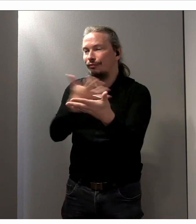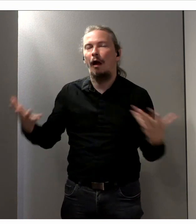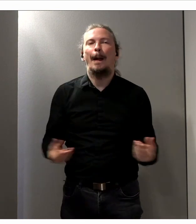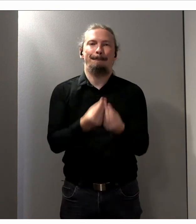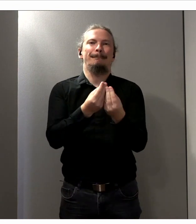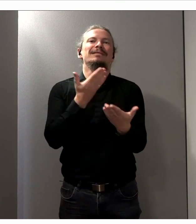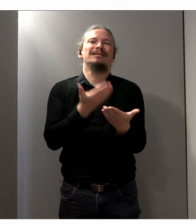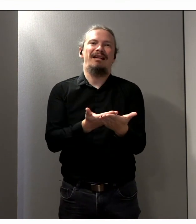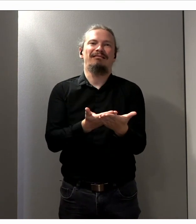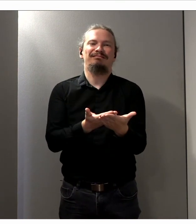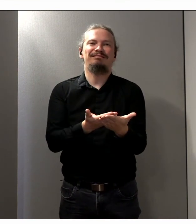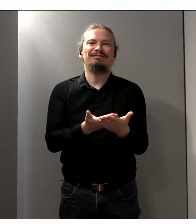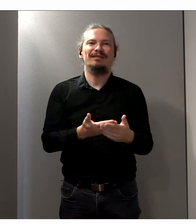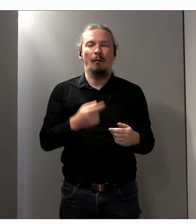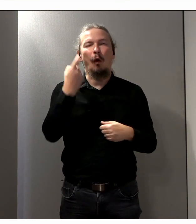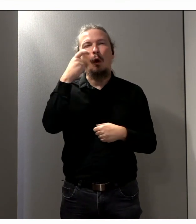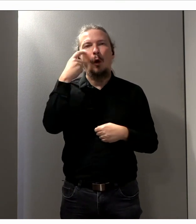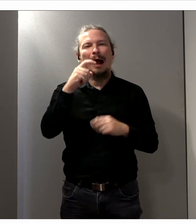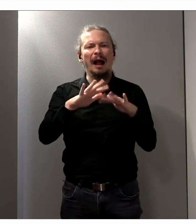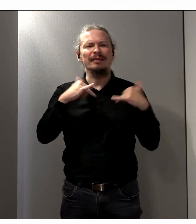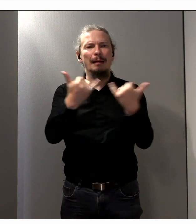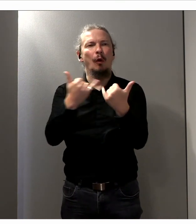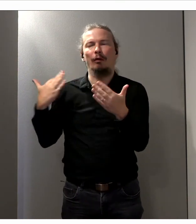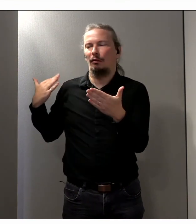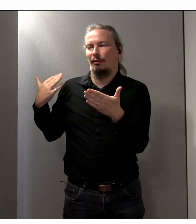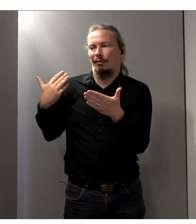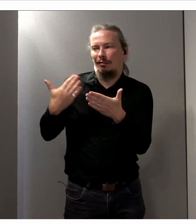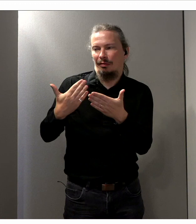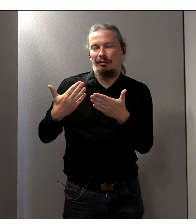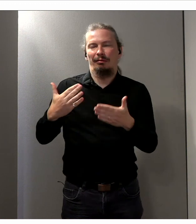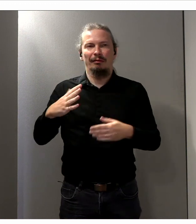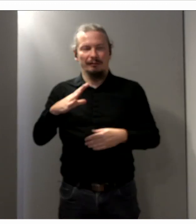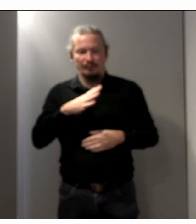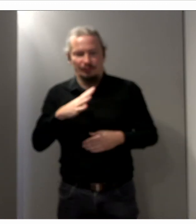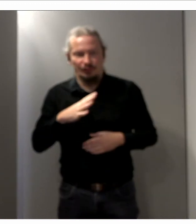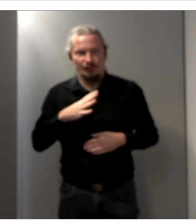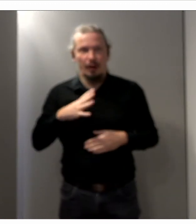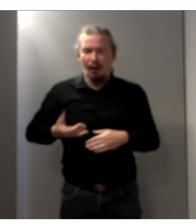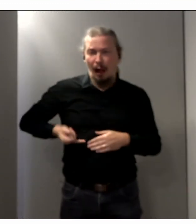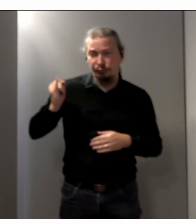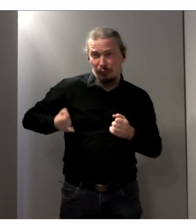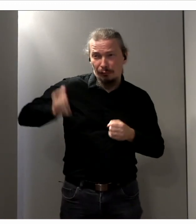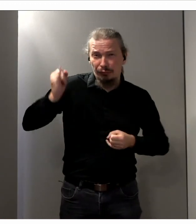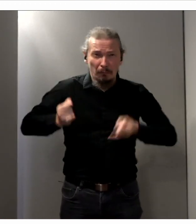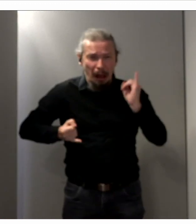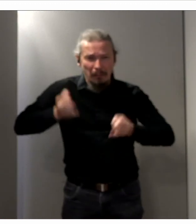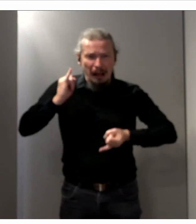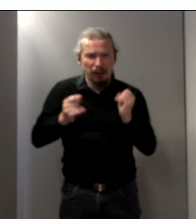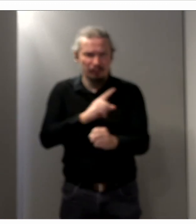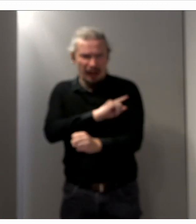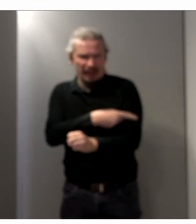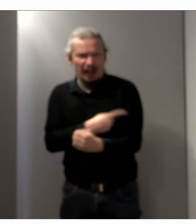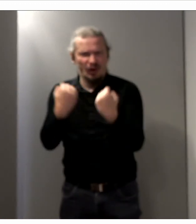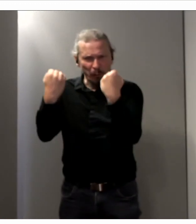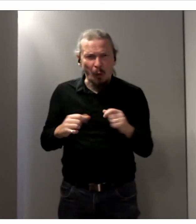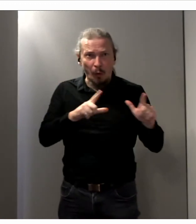Au fil de cette table ronde, je me suis aperçu qu'il y avait beaucoup d'énergie et beaucoup de volonté. J'étais